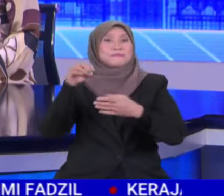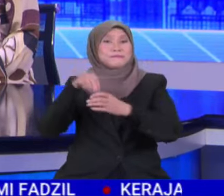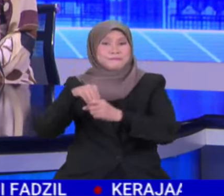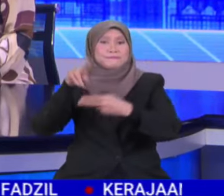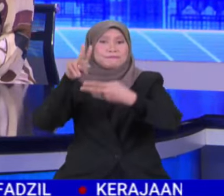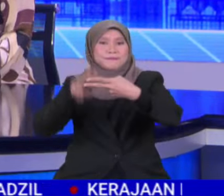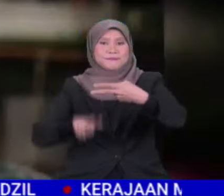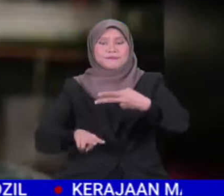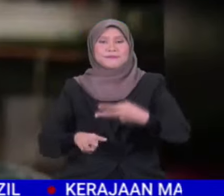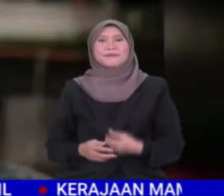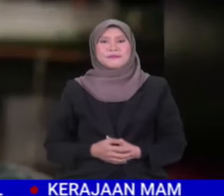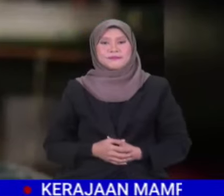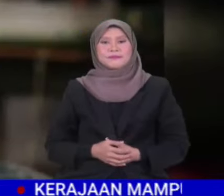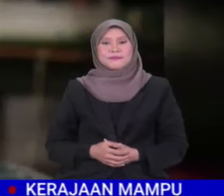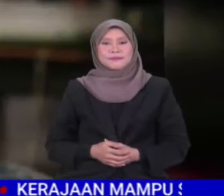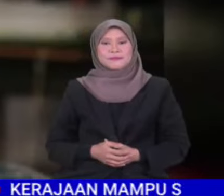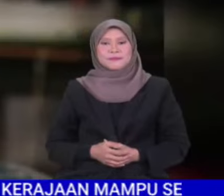ini.